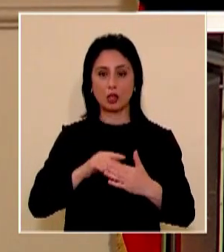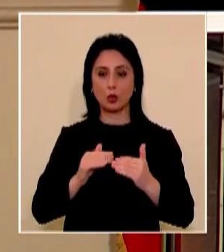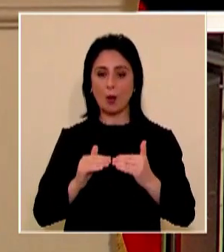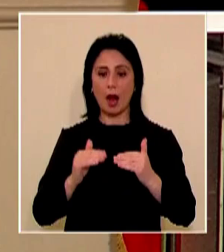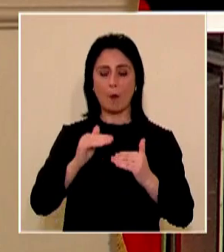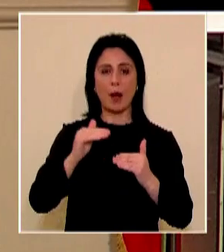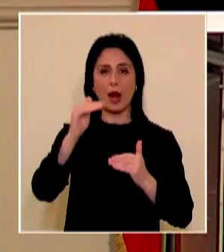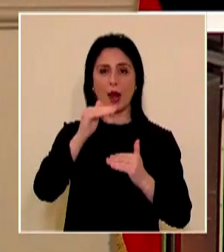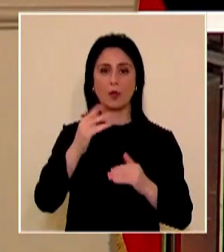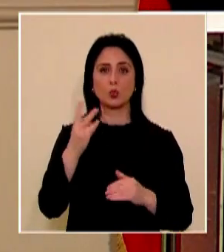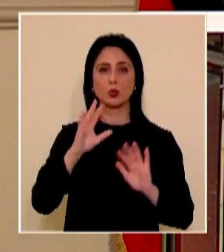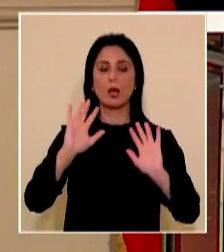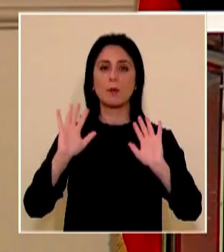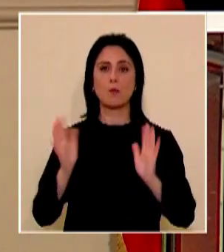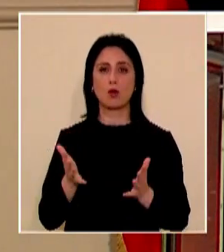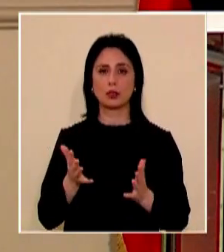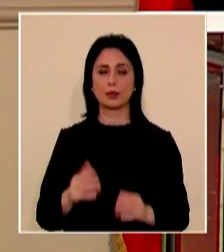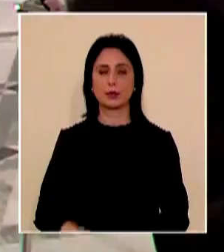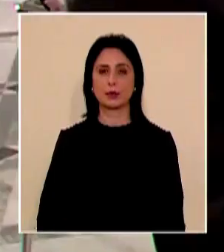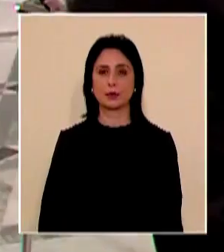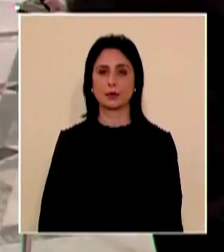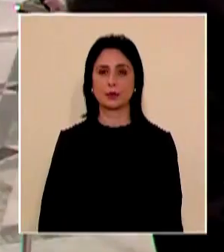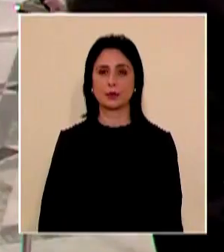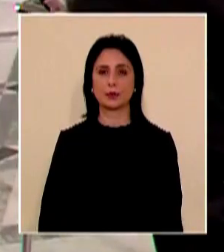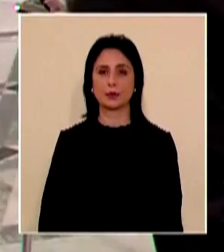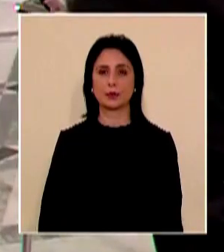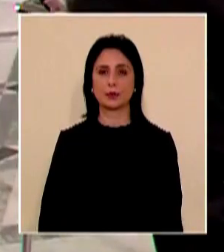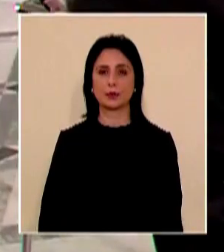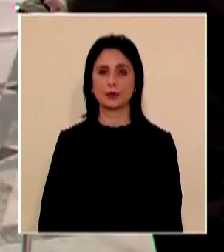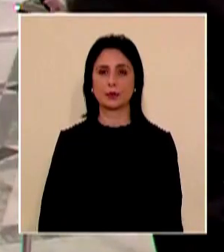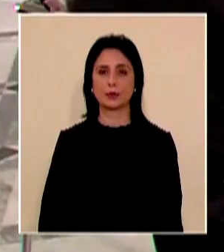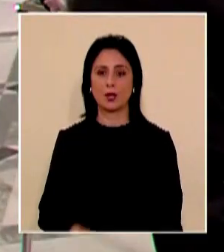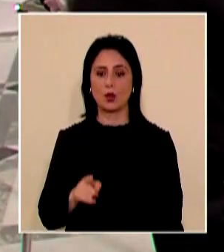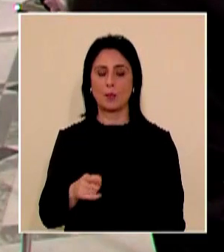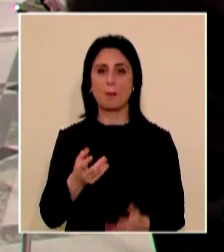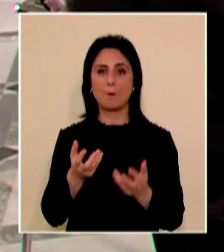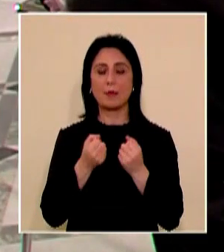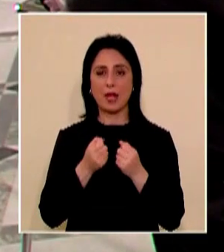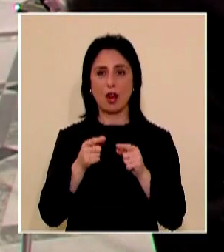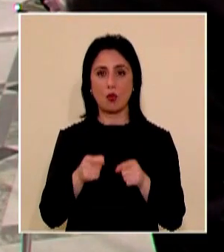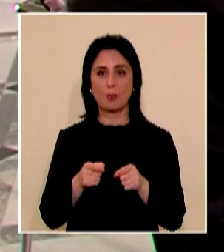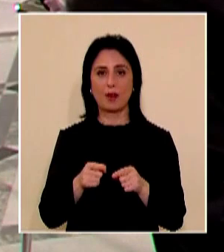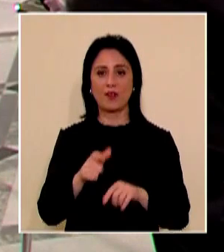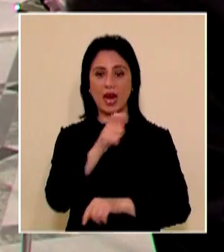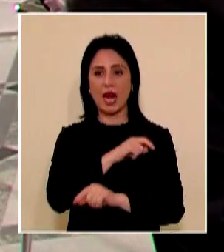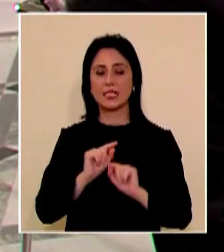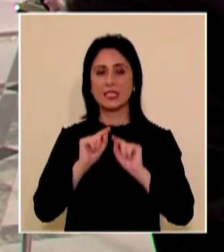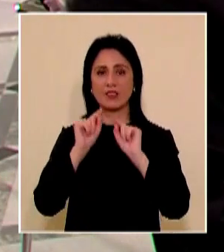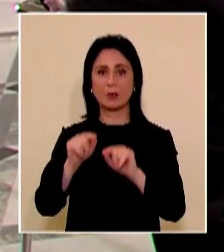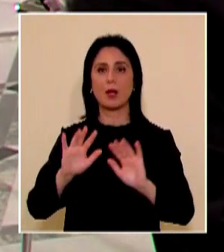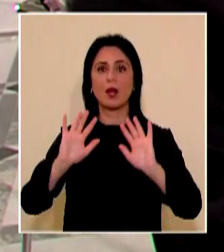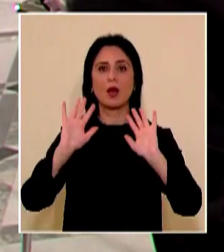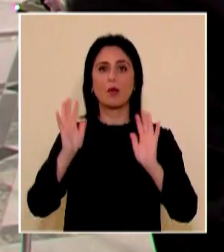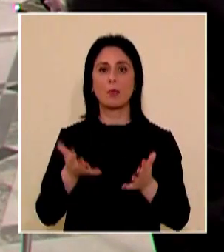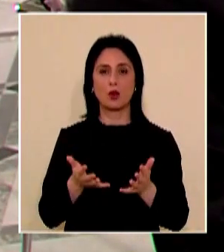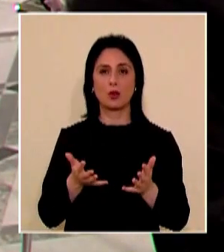NATO jest to, aby ta akceptacja i przyjęcie następowało, aby